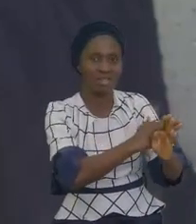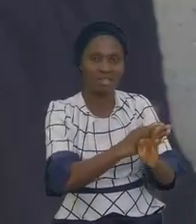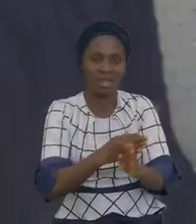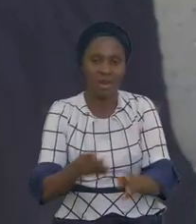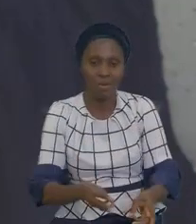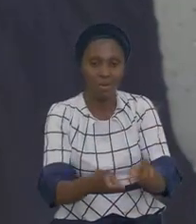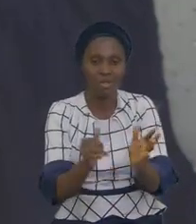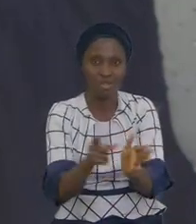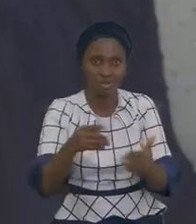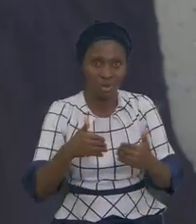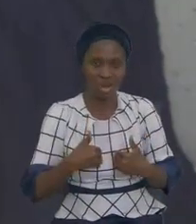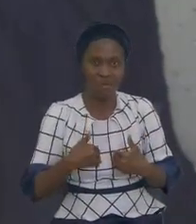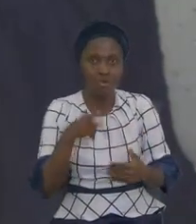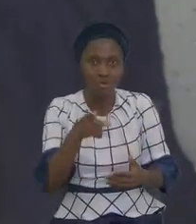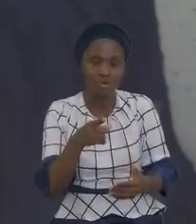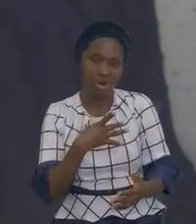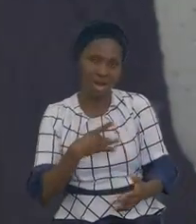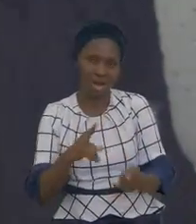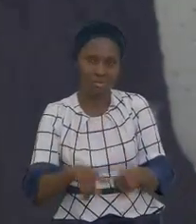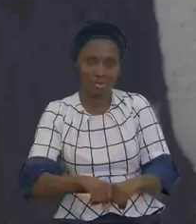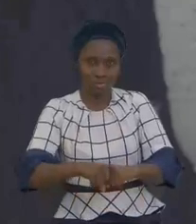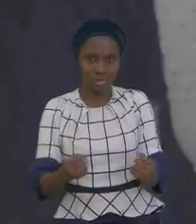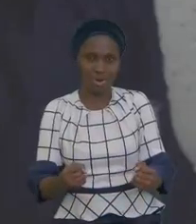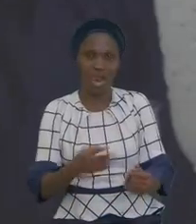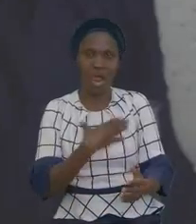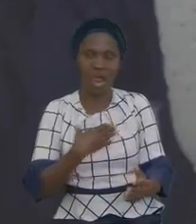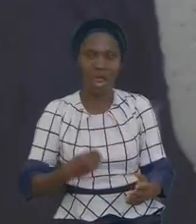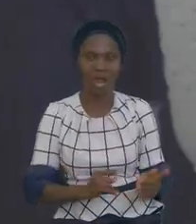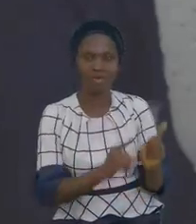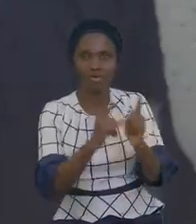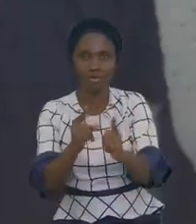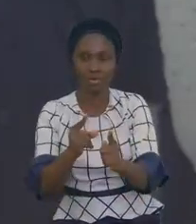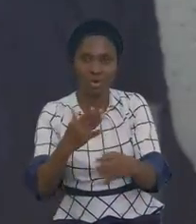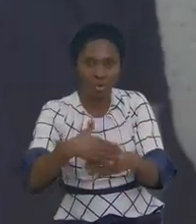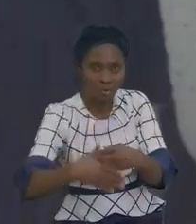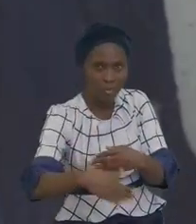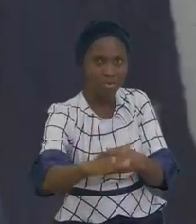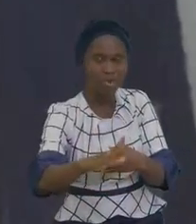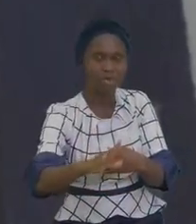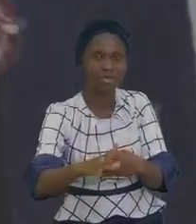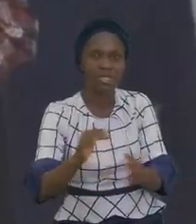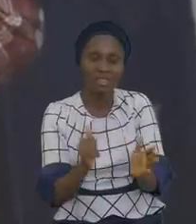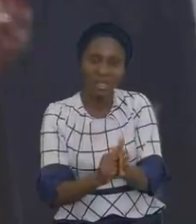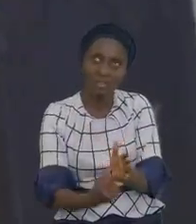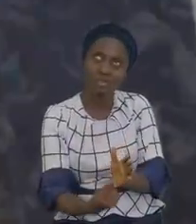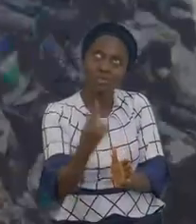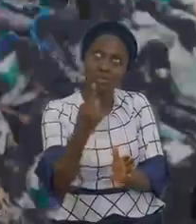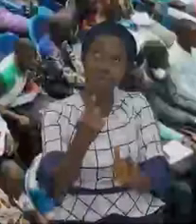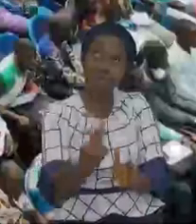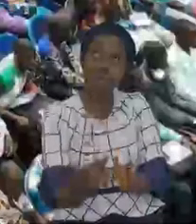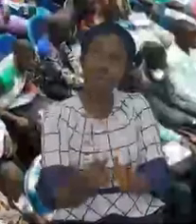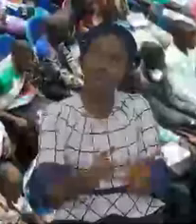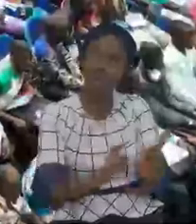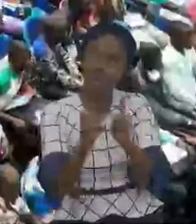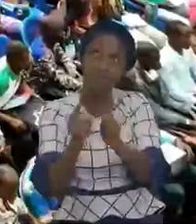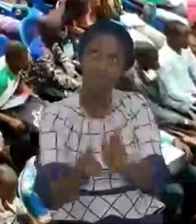aller au-delà. Ça, c'est monter plus haut, ça. Se lever plus haut, monter plus haut. L'insatisfaction,